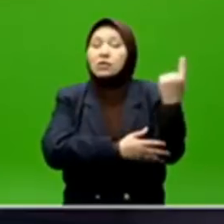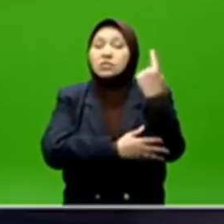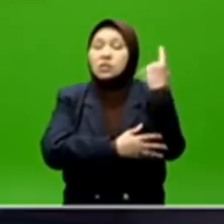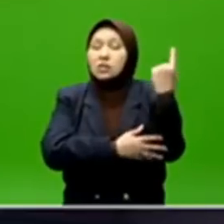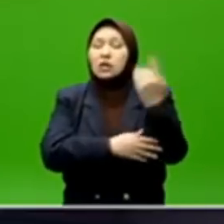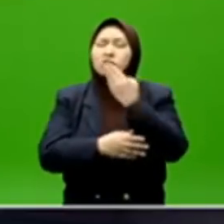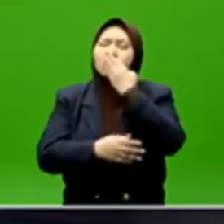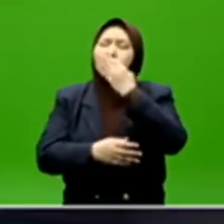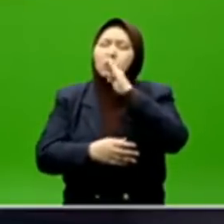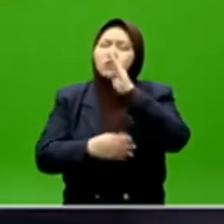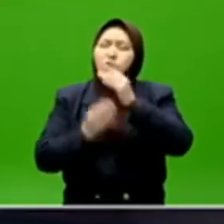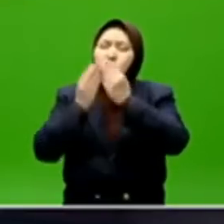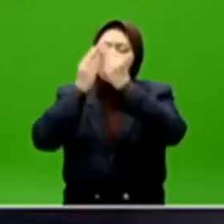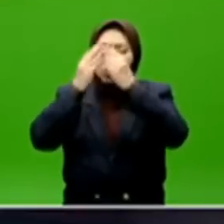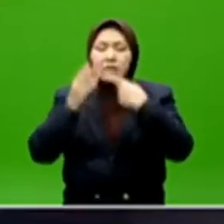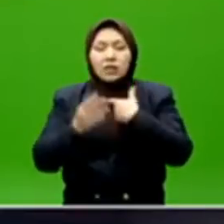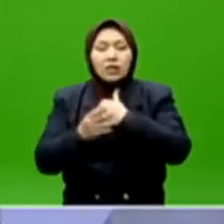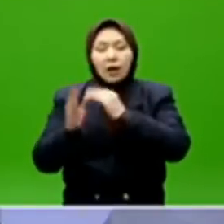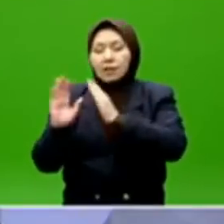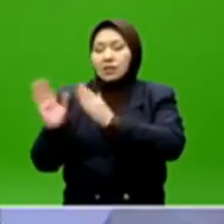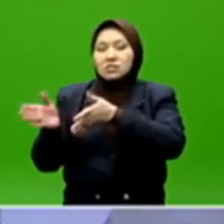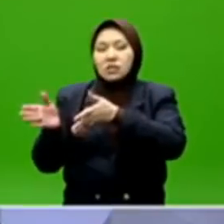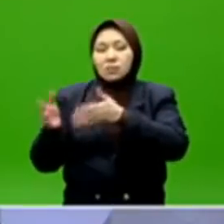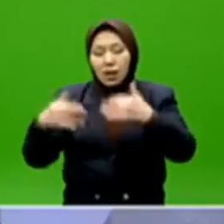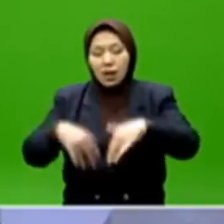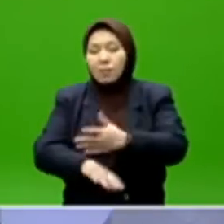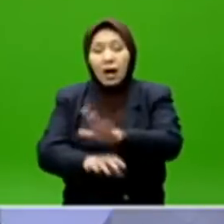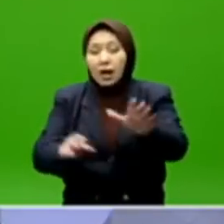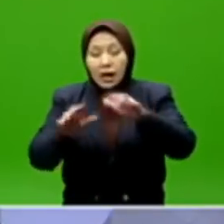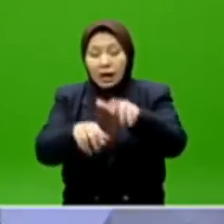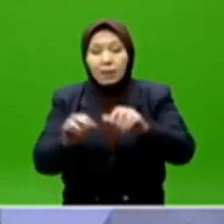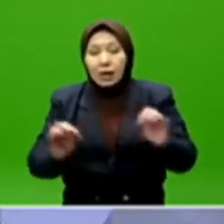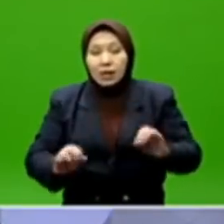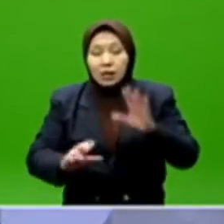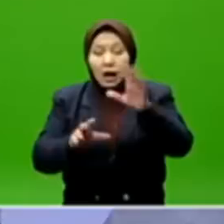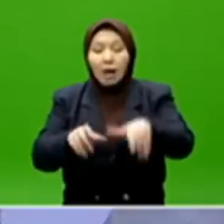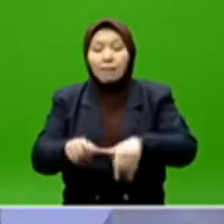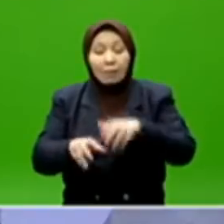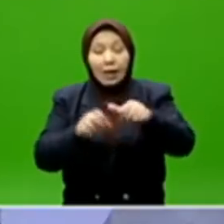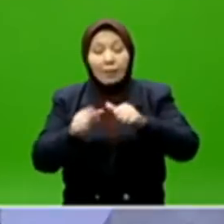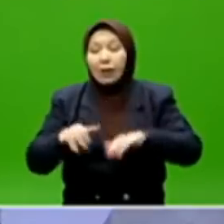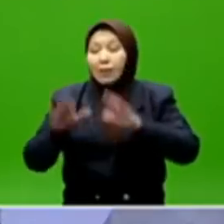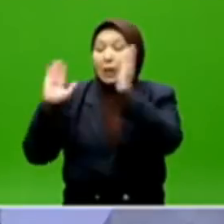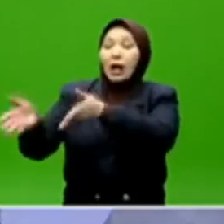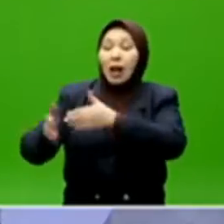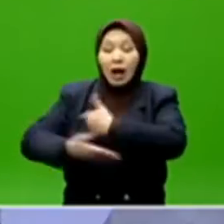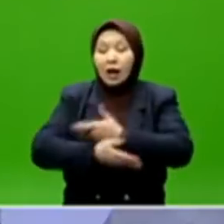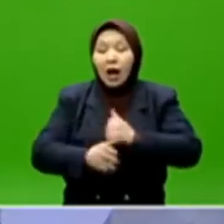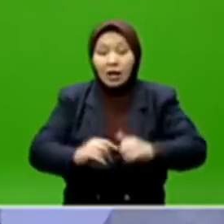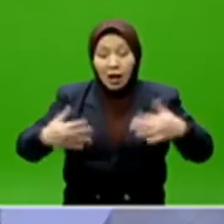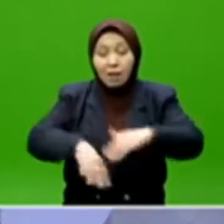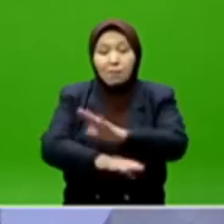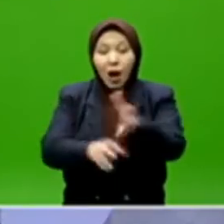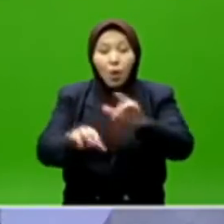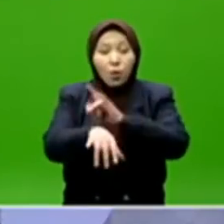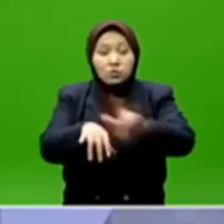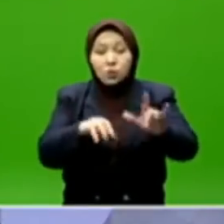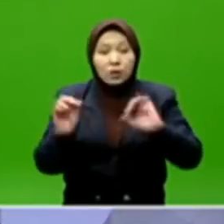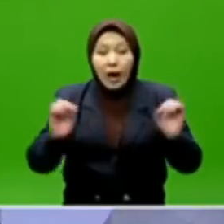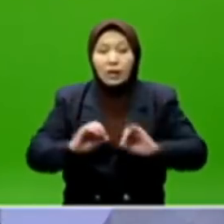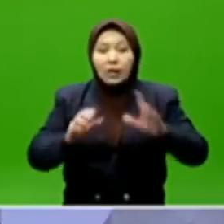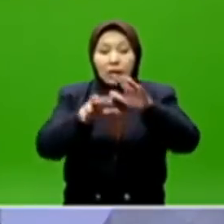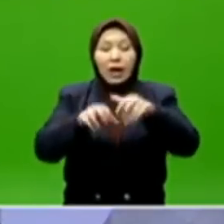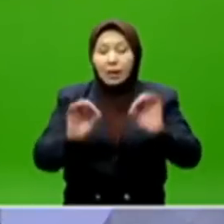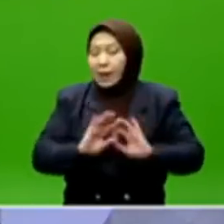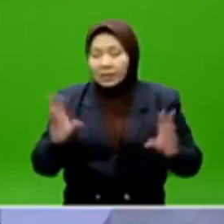bersyukur ya. Kita taklah tinggalkan dekat lembah tak ada tanaman, jangan ambil doa ni sebiji Ustaz ya. Tapi kita doa, ya Allah jadikanlah keluargaku ini